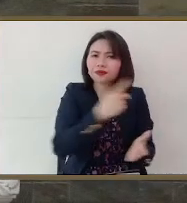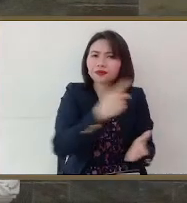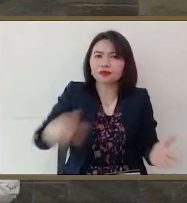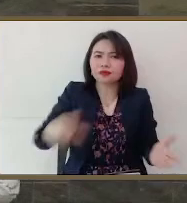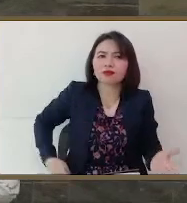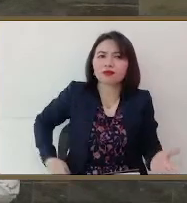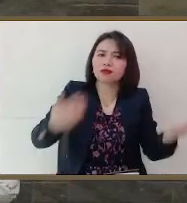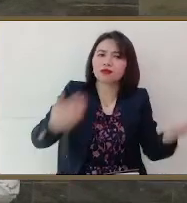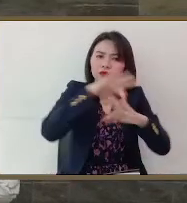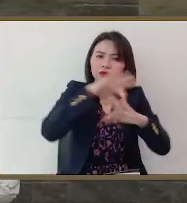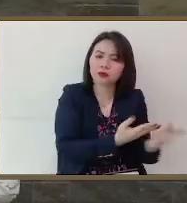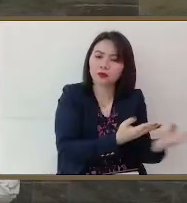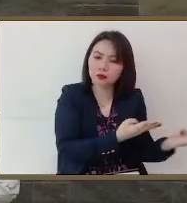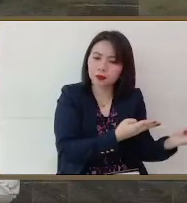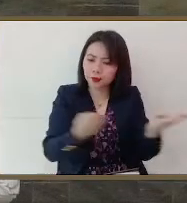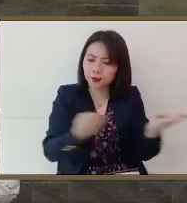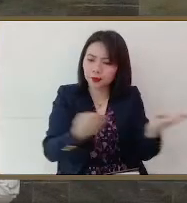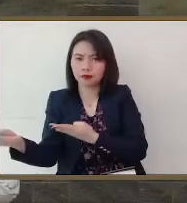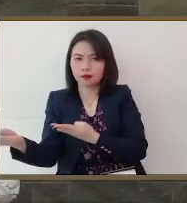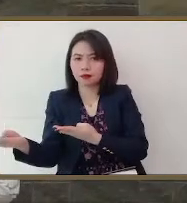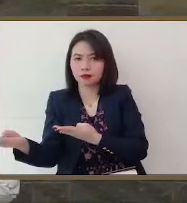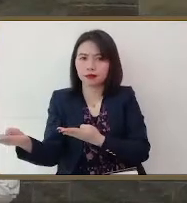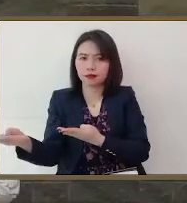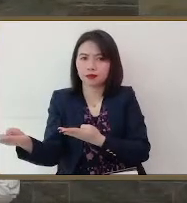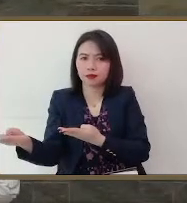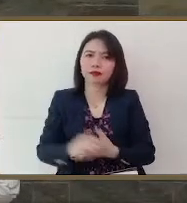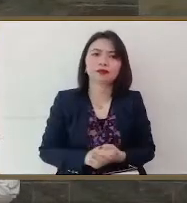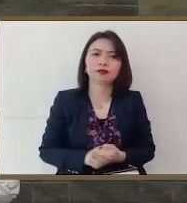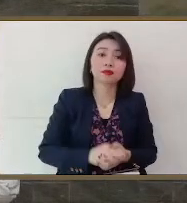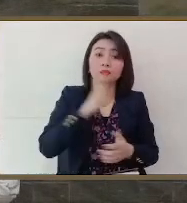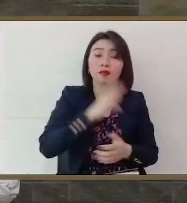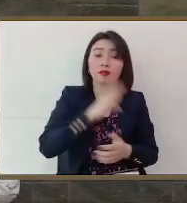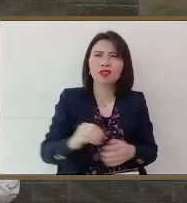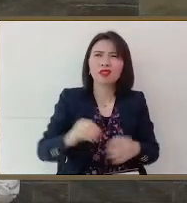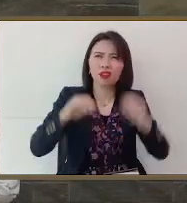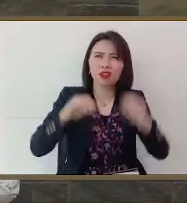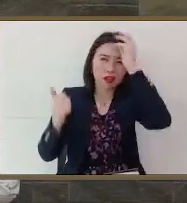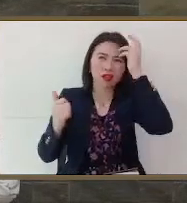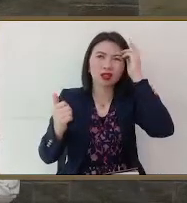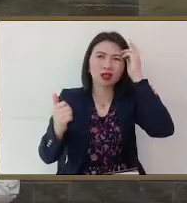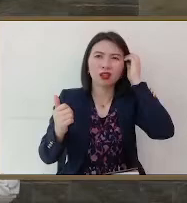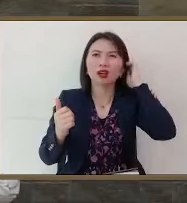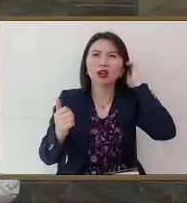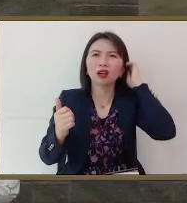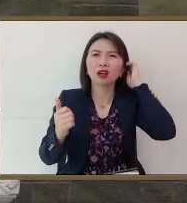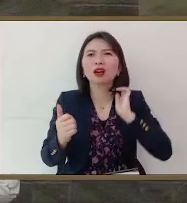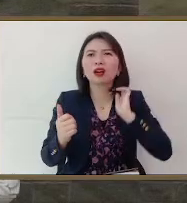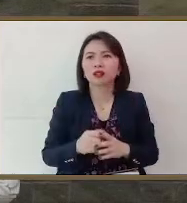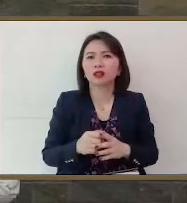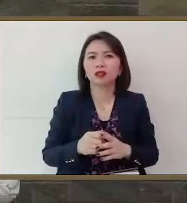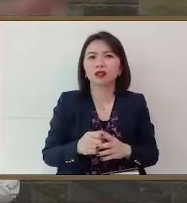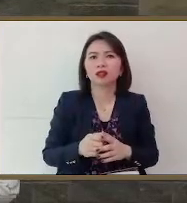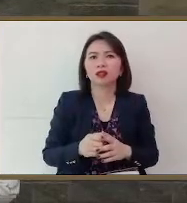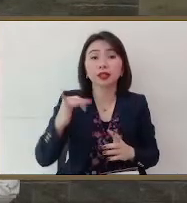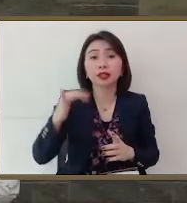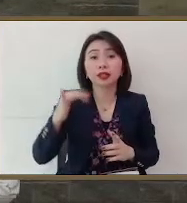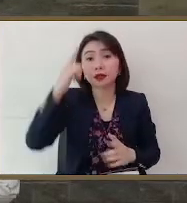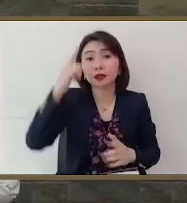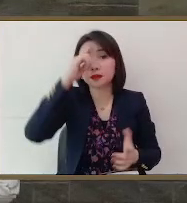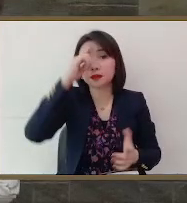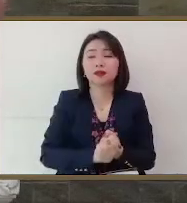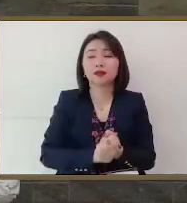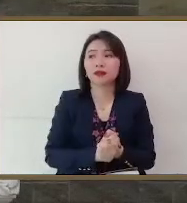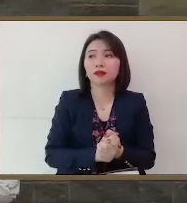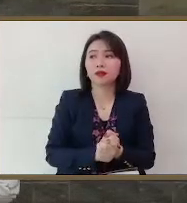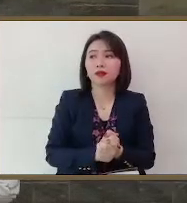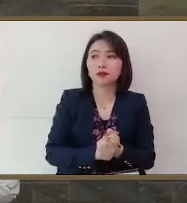that the Lord Jesus Christ ayon sa mga unbelievers ay nagki-claim po siya ng king. Kaya, you know, it's an insult, maybe